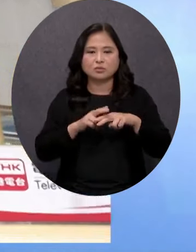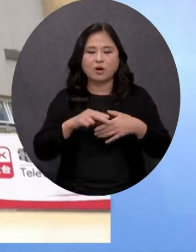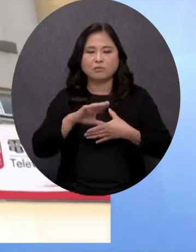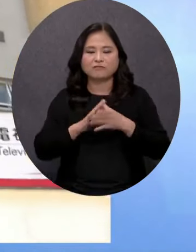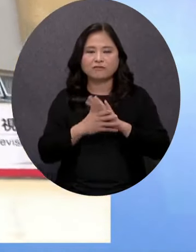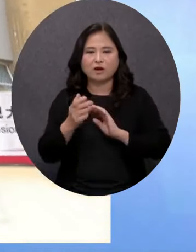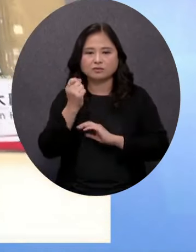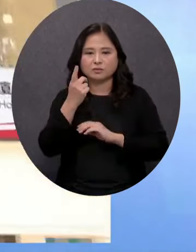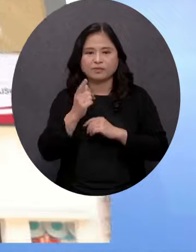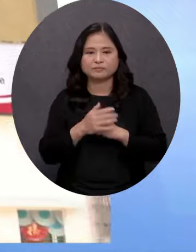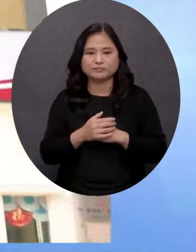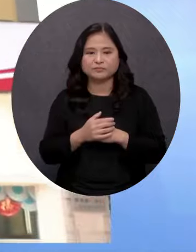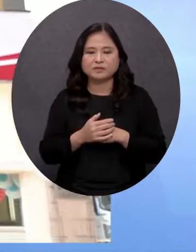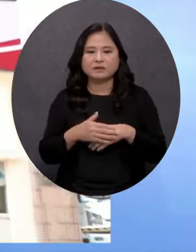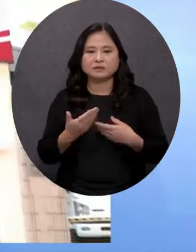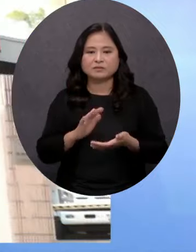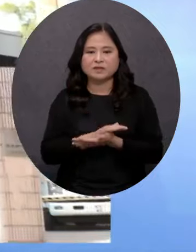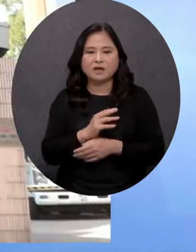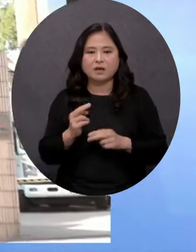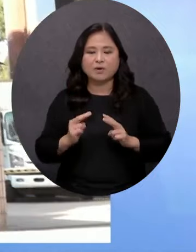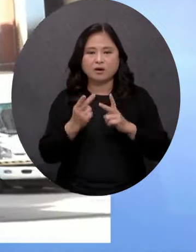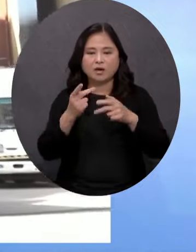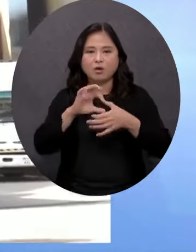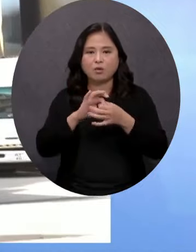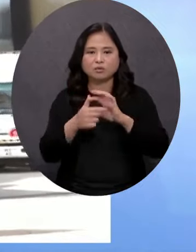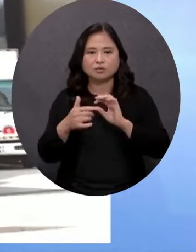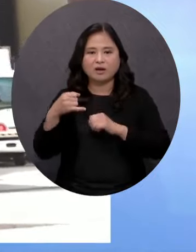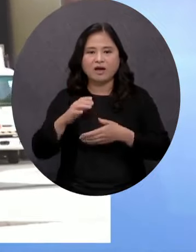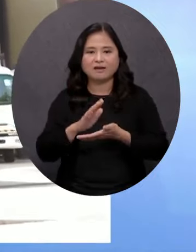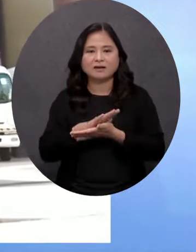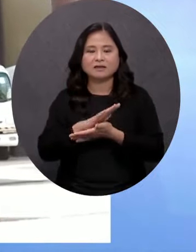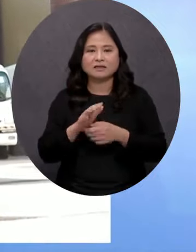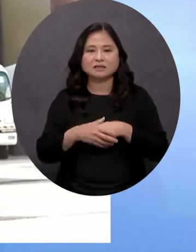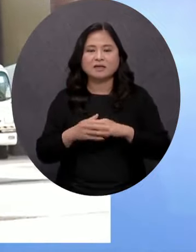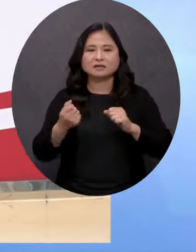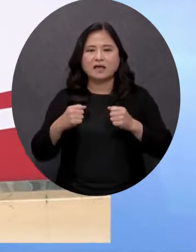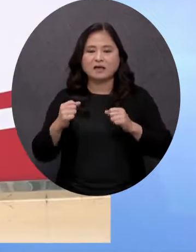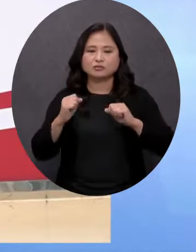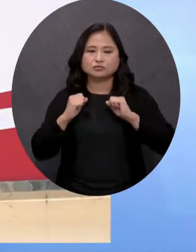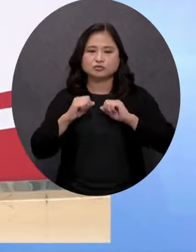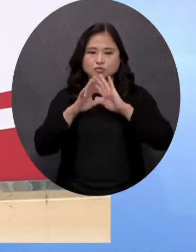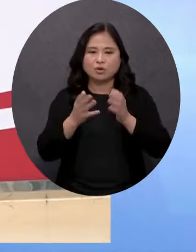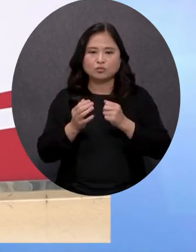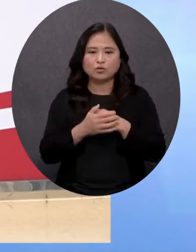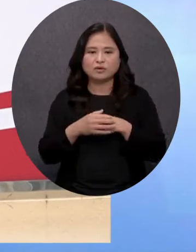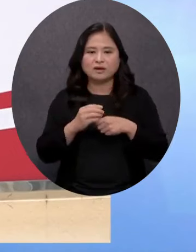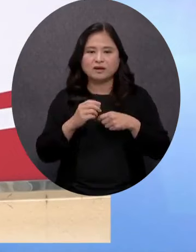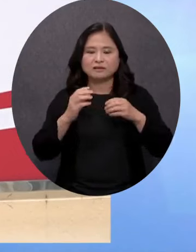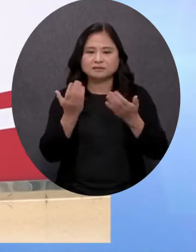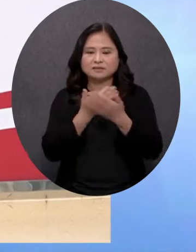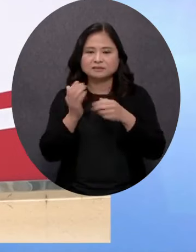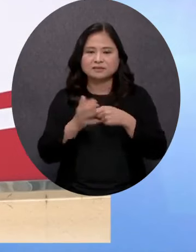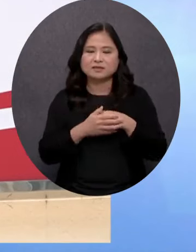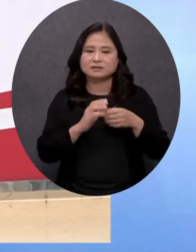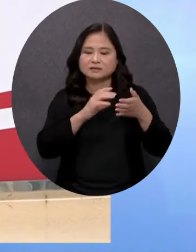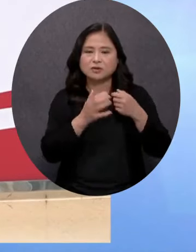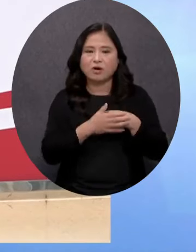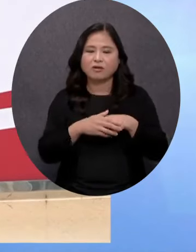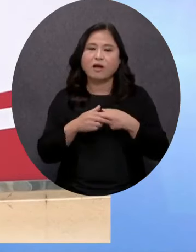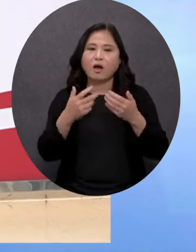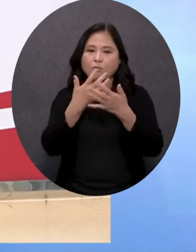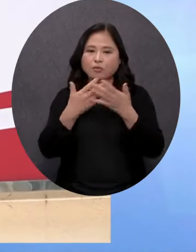面。另外，在今年巴黎奥运和下年全运会，电视、电台和新媒体平台都会作出全面报